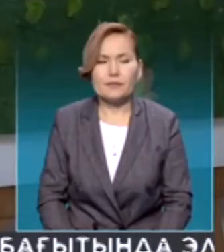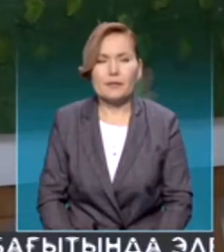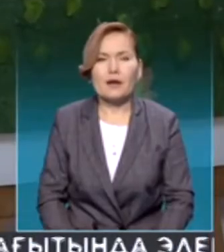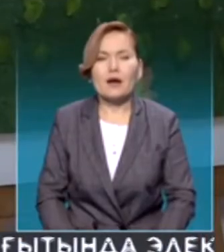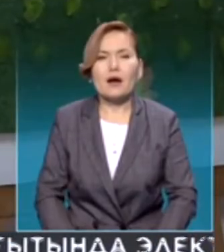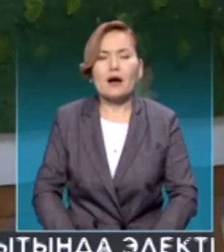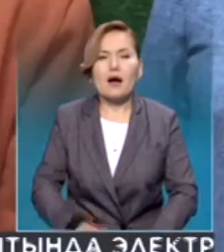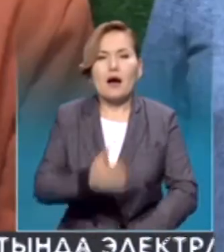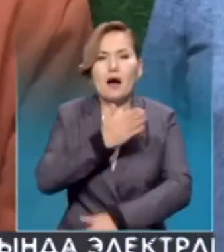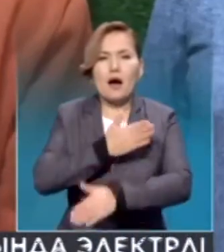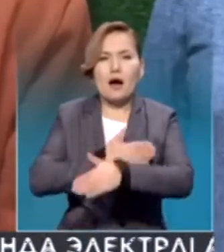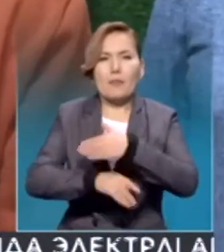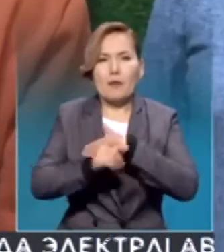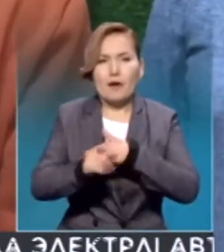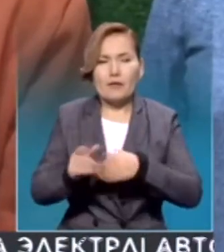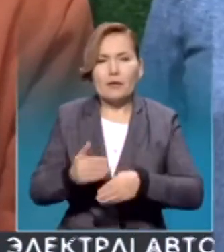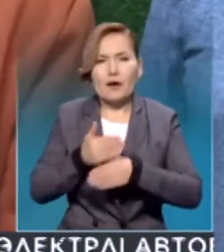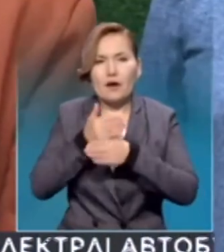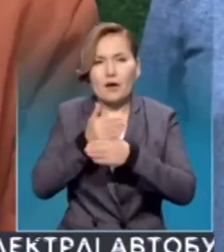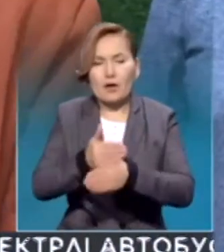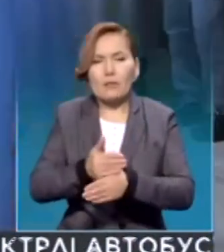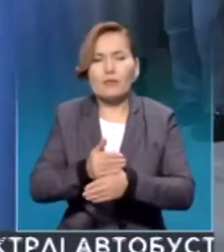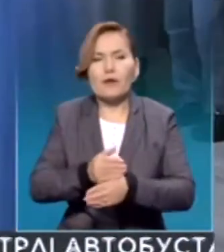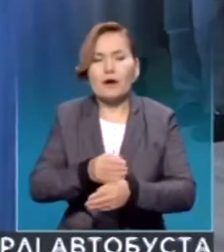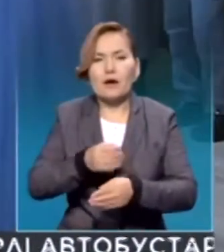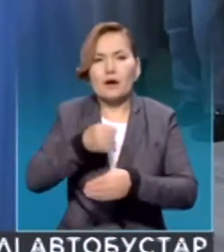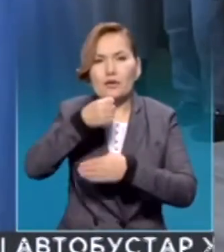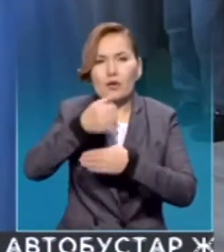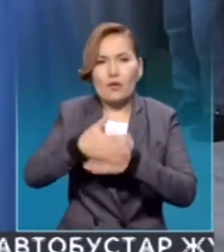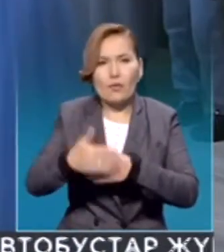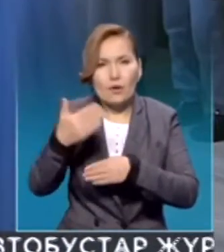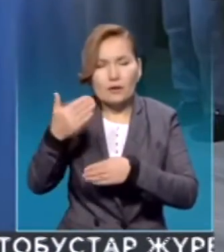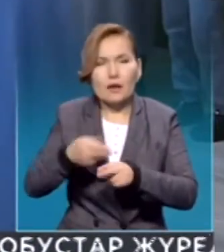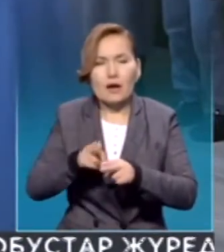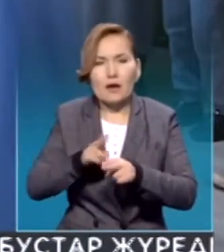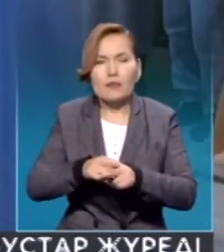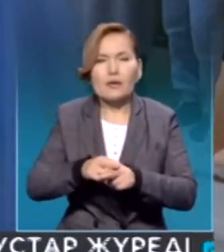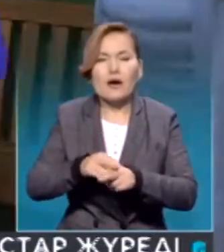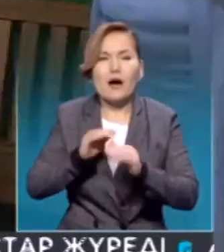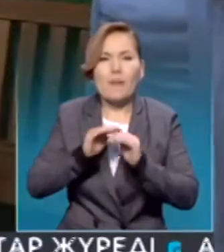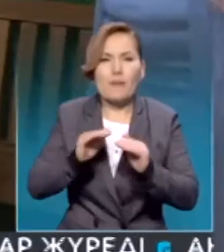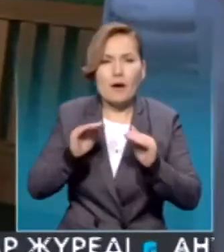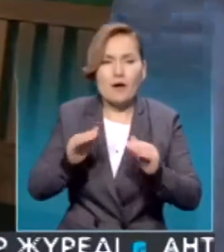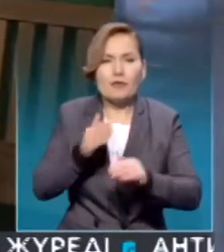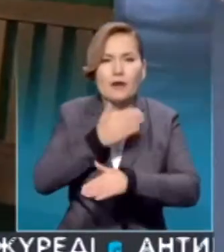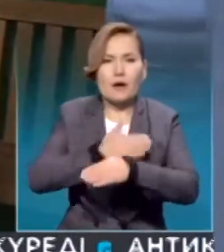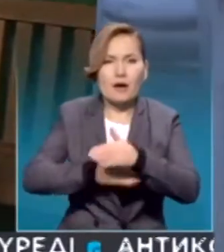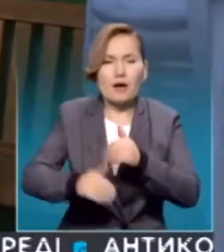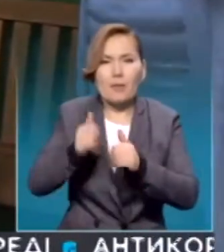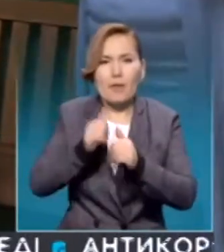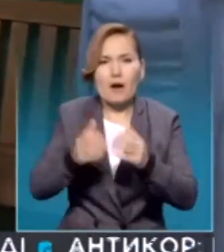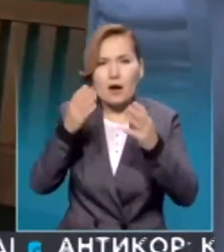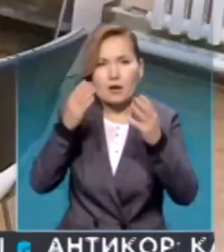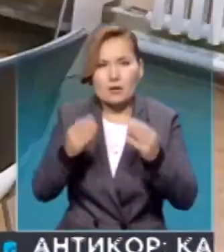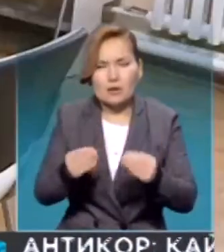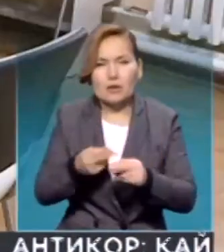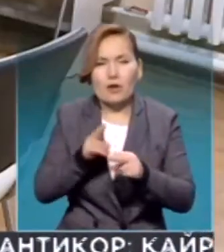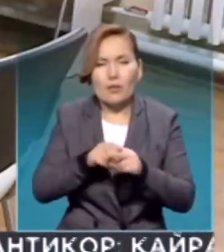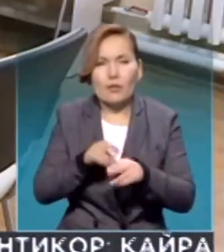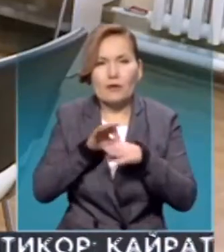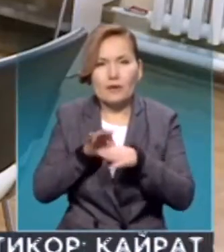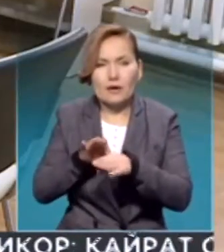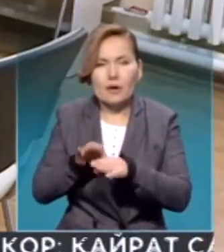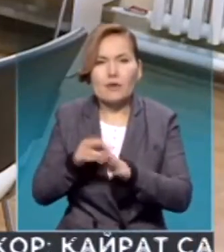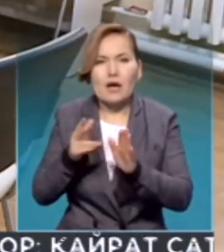Мүмкіндігі шектеулі жандарды күтуге жауапты орталықта ерекше күтімді қажет ететін балаларға білім беруден бастап күні бойы алып жүруге қатысты 8